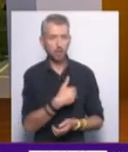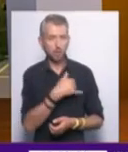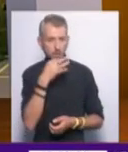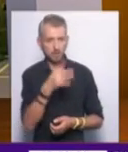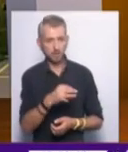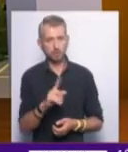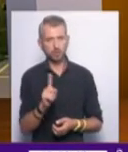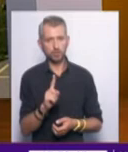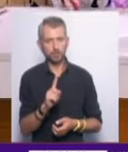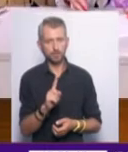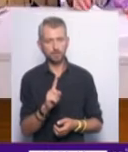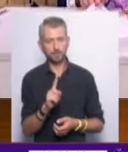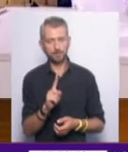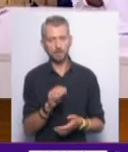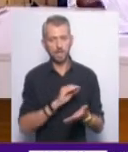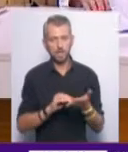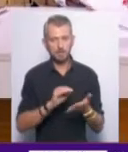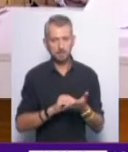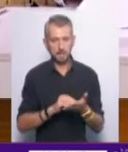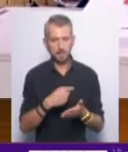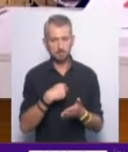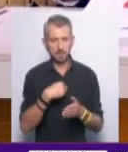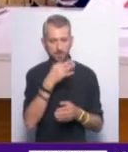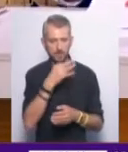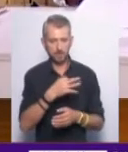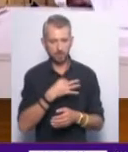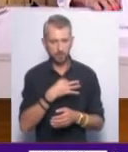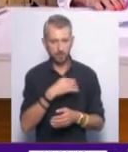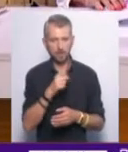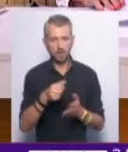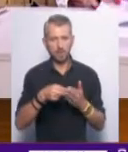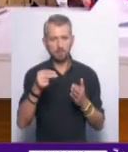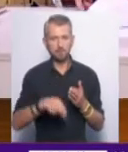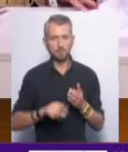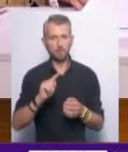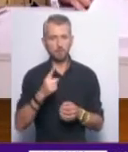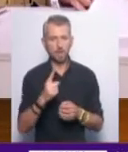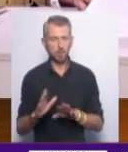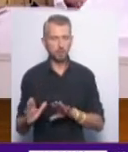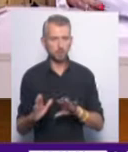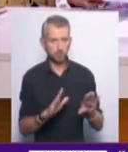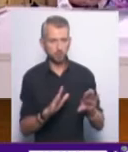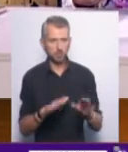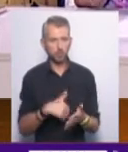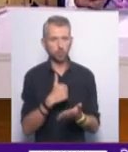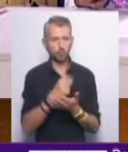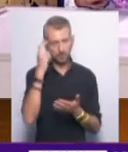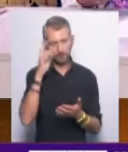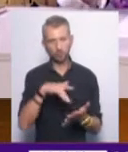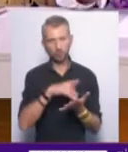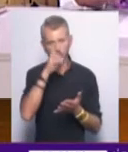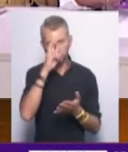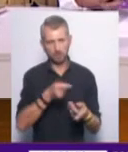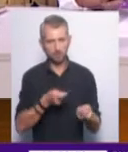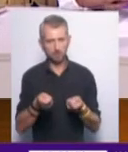що написали мені тут відповідь за підписом першого заступника голови Київської міської